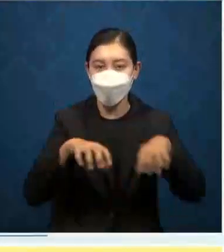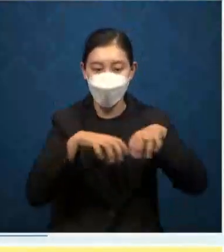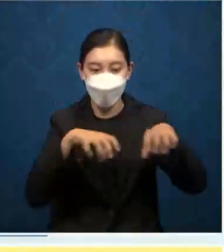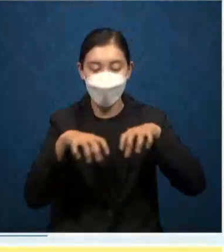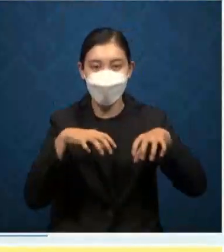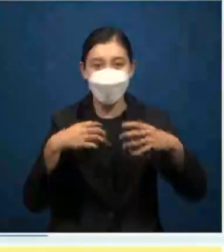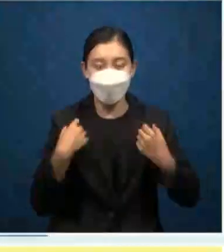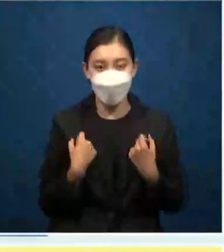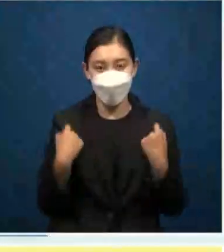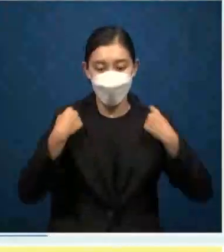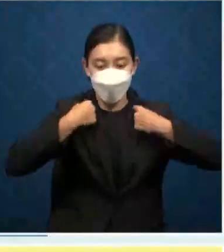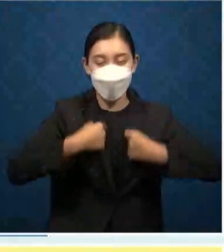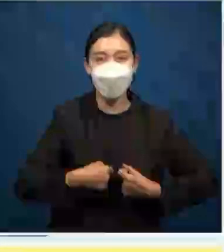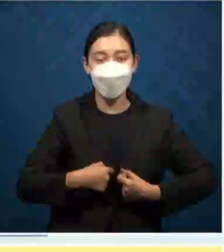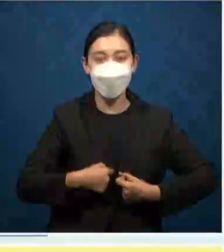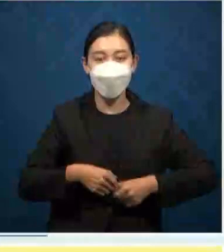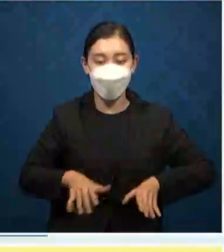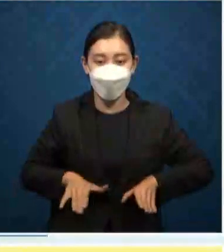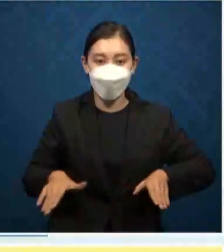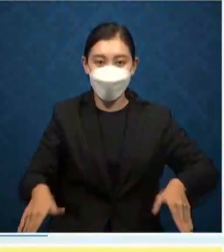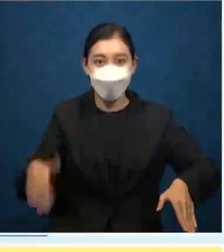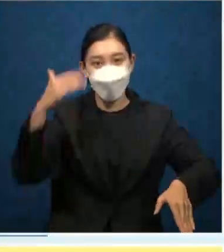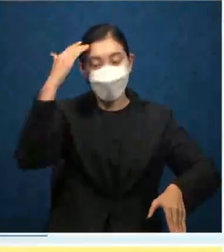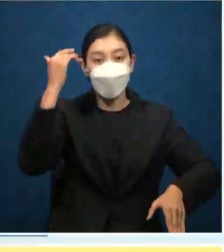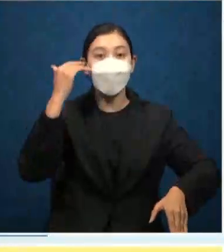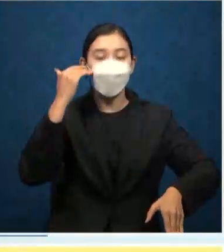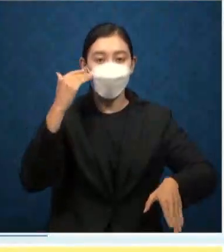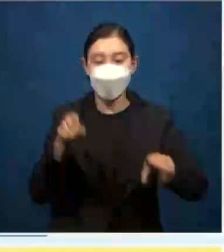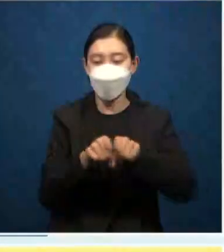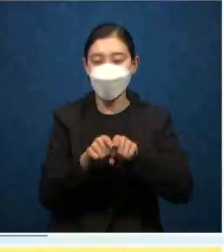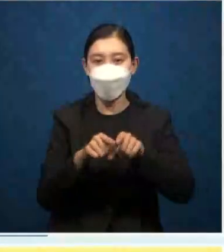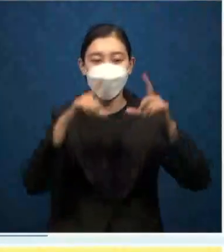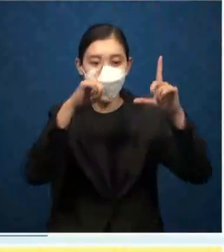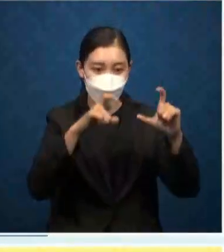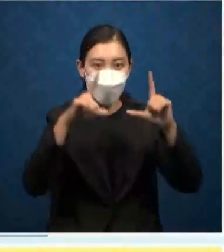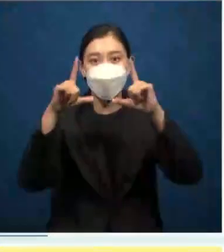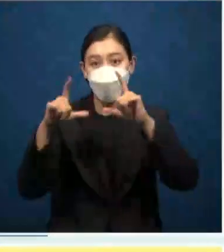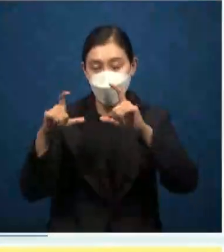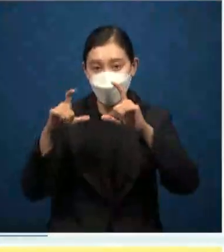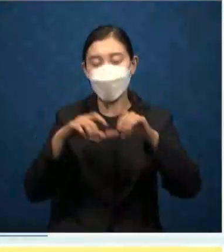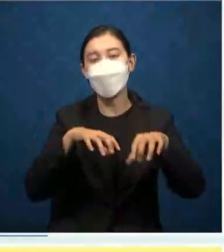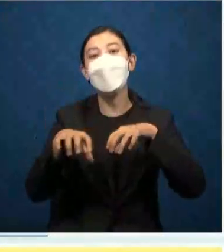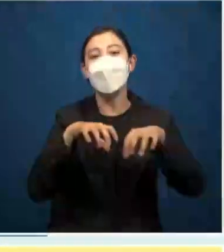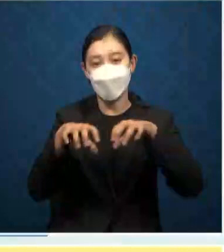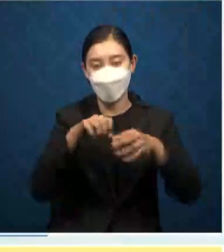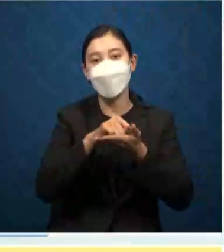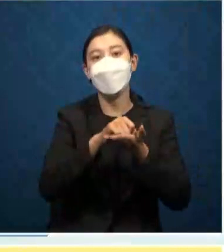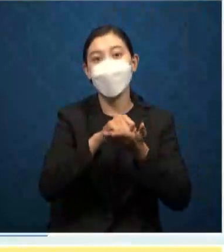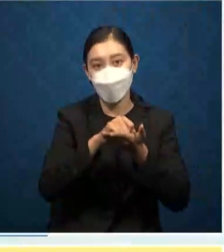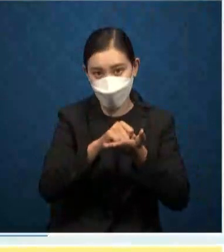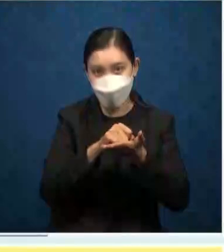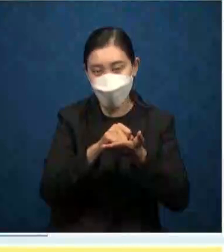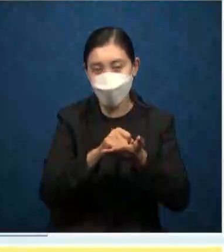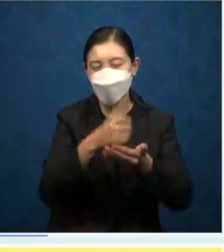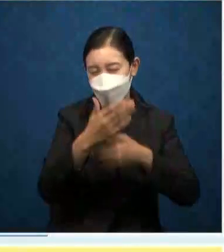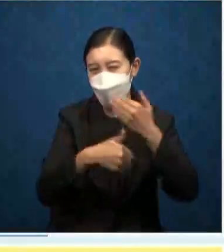ชุดประจำชาติมีกิจกรรมวัฒนธรรมประจำชาติของเขาที่สนามบินของเขาครับนี่คือการขายซ